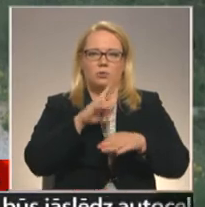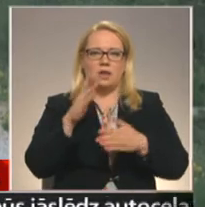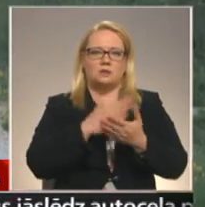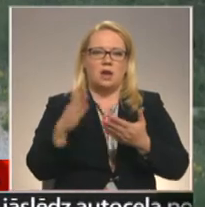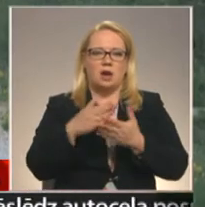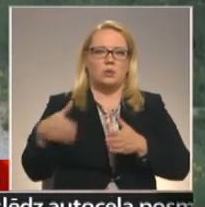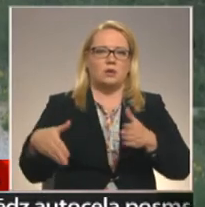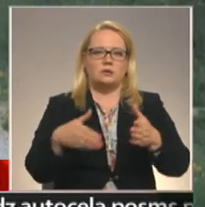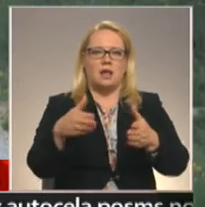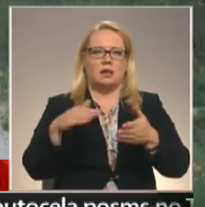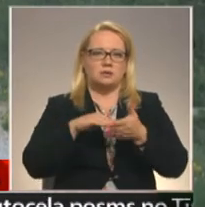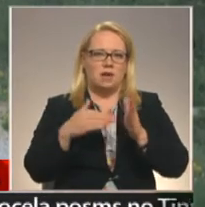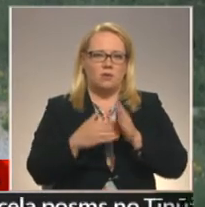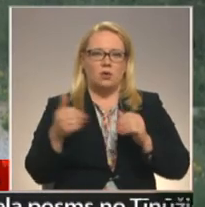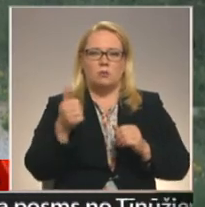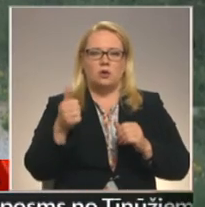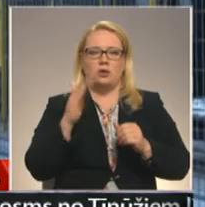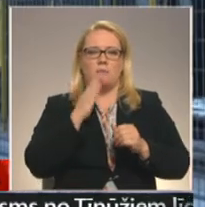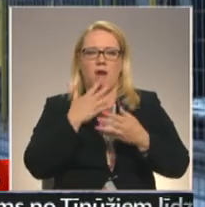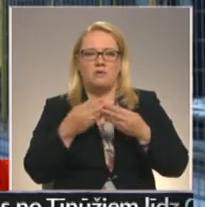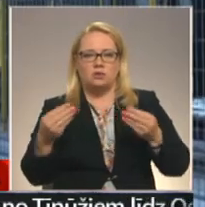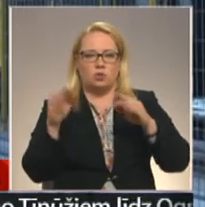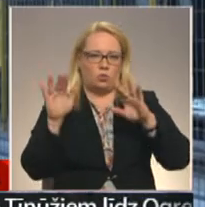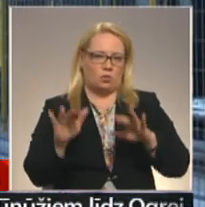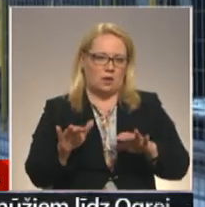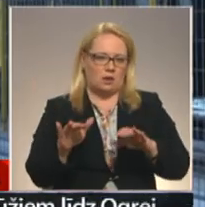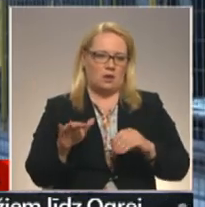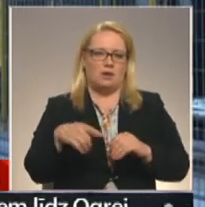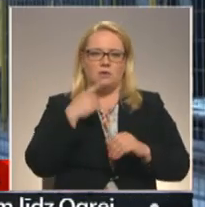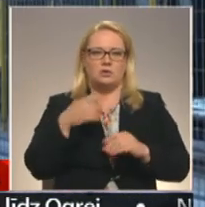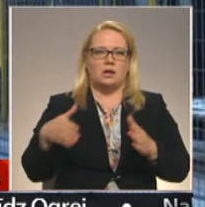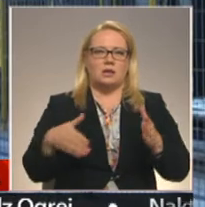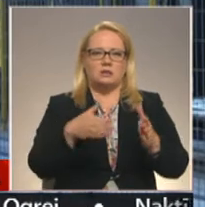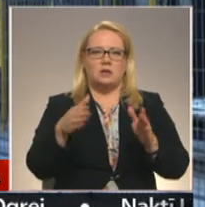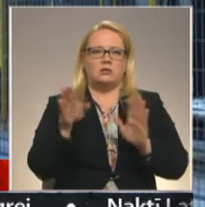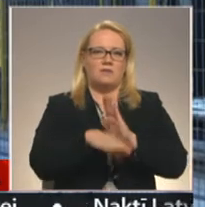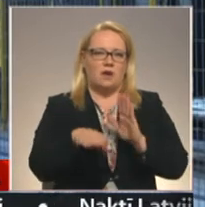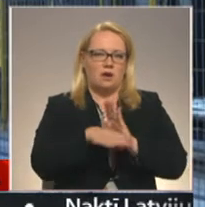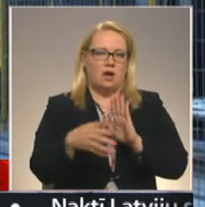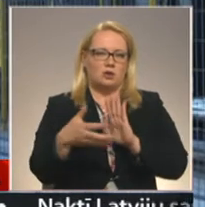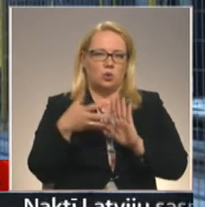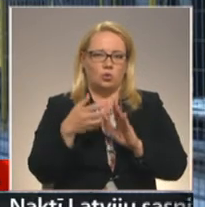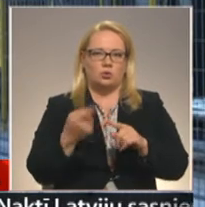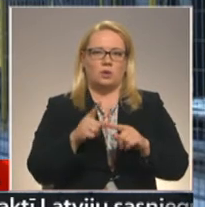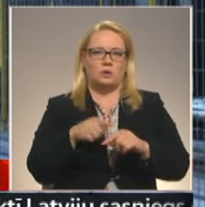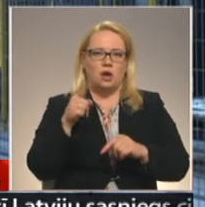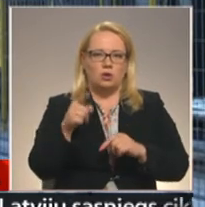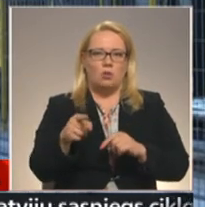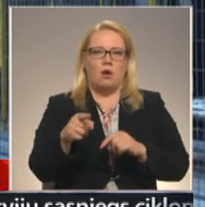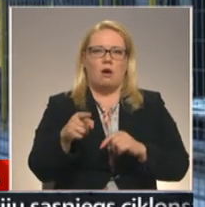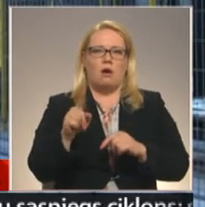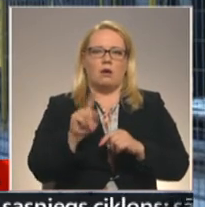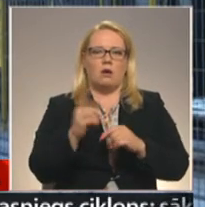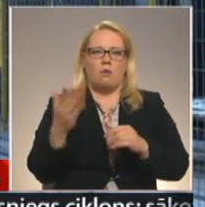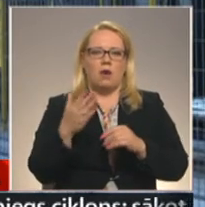ceļu infrastruktūra, jo īpaši pavasarī un rudenī. Ceļš vienkārši, nu, kāds viņš vienkārši uztrūkst, un līdz ar to tiek liktas